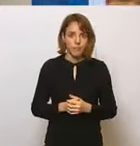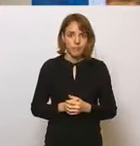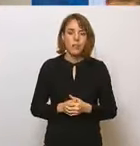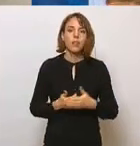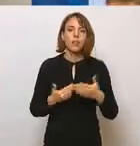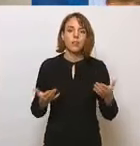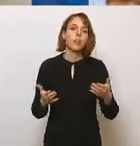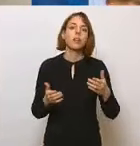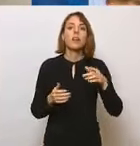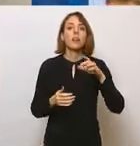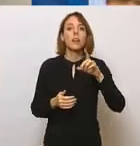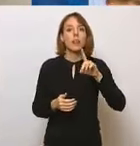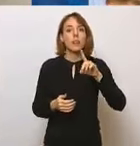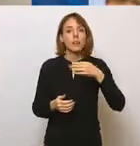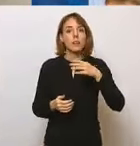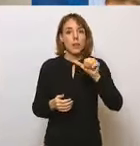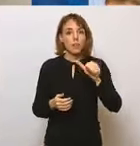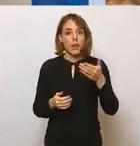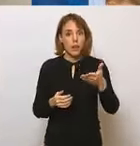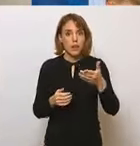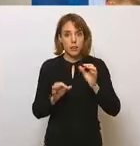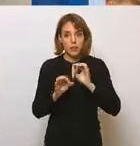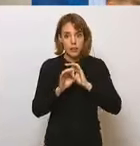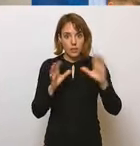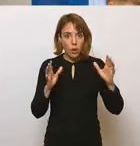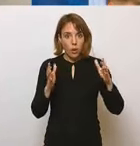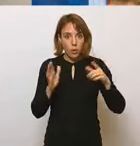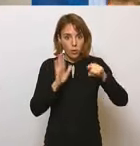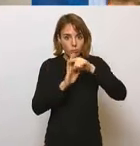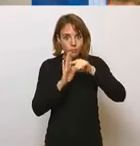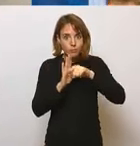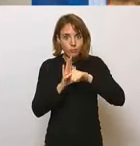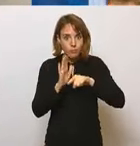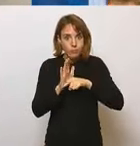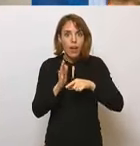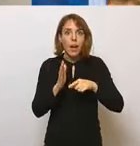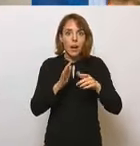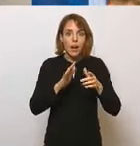agit de manière exemptée, va effectivement leur permettre de pouvoir émerger.